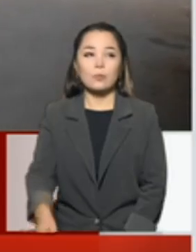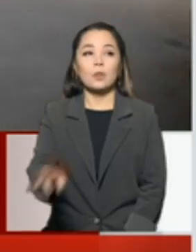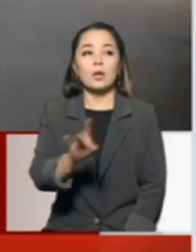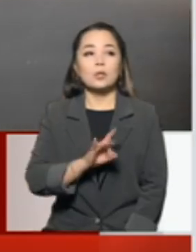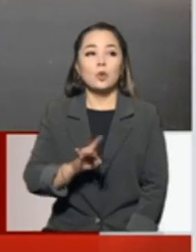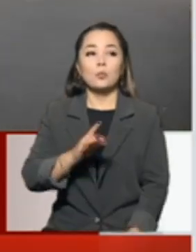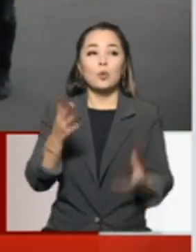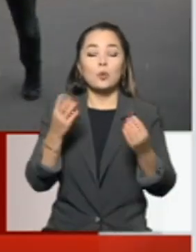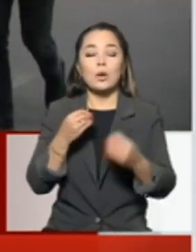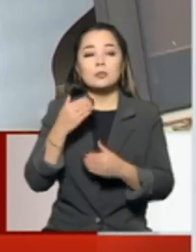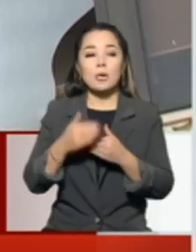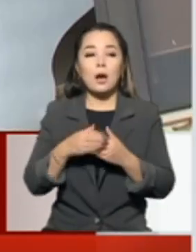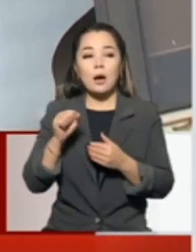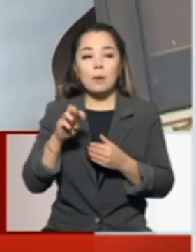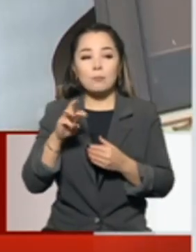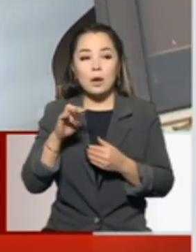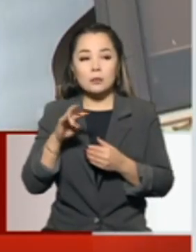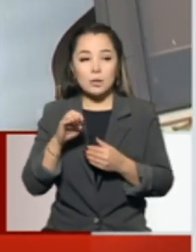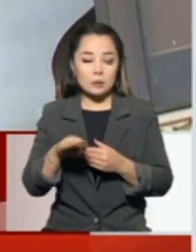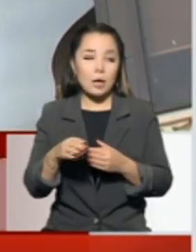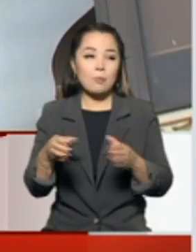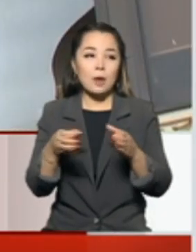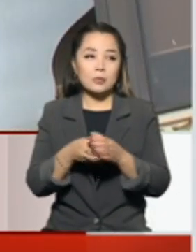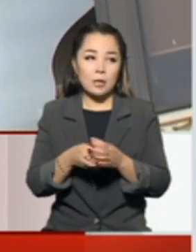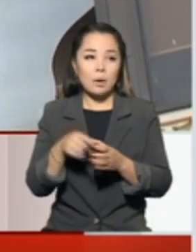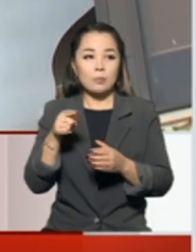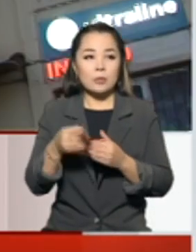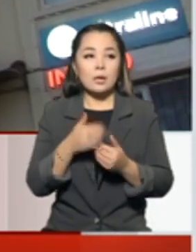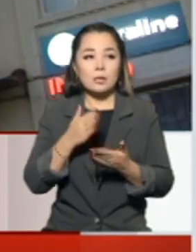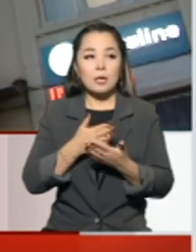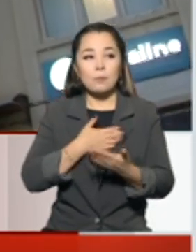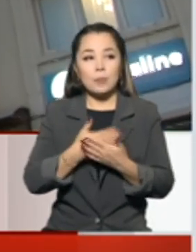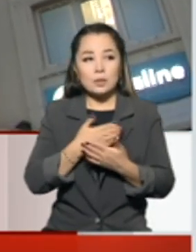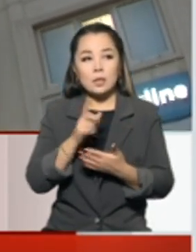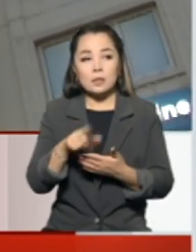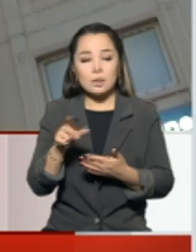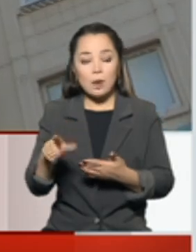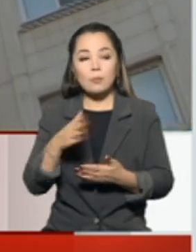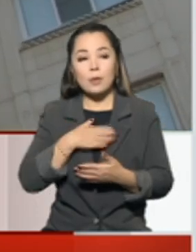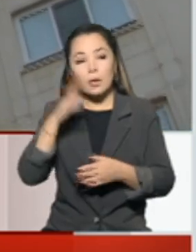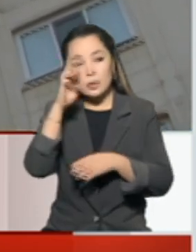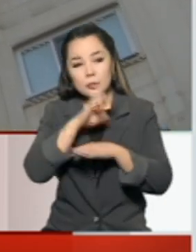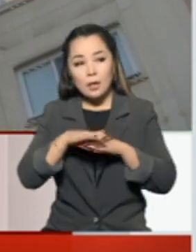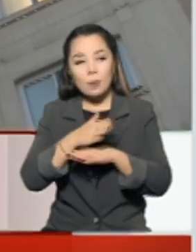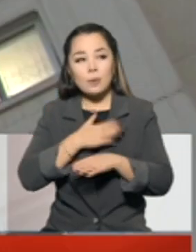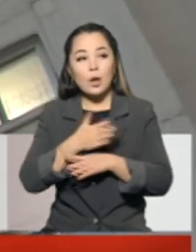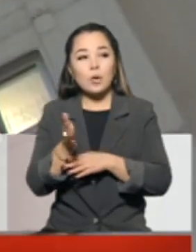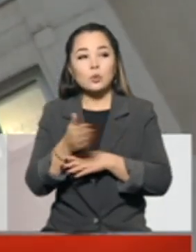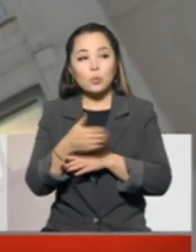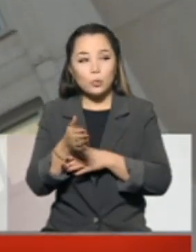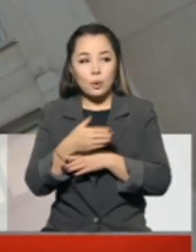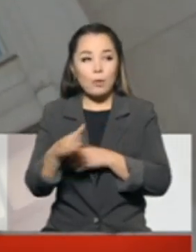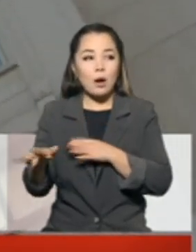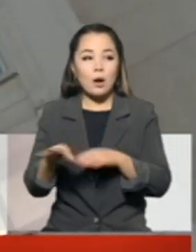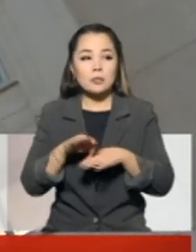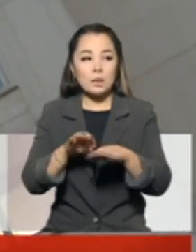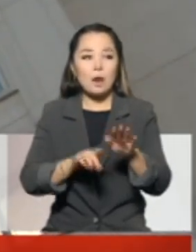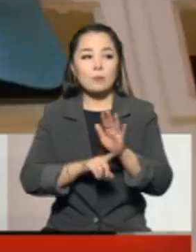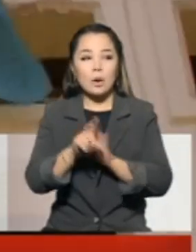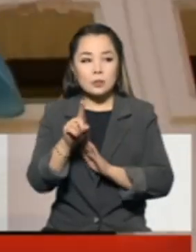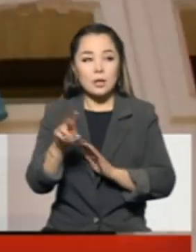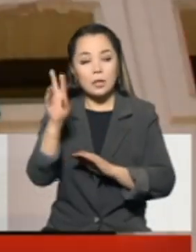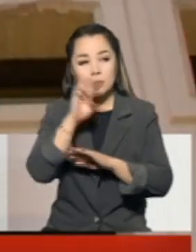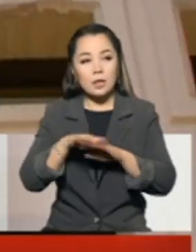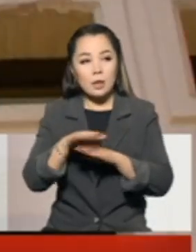Республика күні қарсаңында Аманат партиясы жастар рухының мыңнан астам белсендісі «Менің елім, менің туым» акциясын бастады. Олар